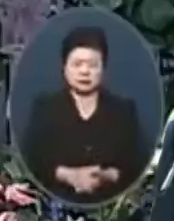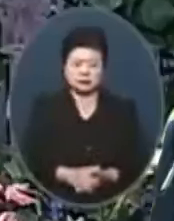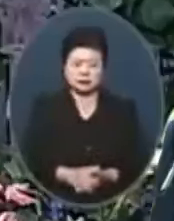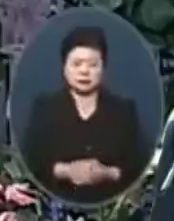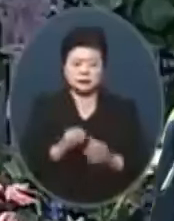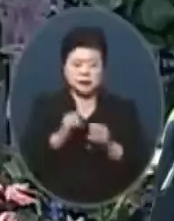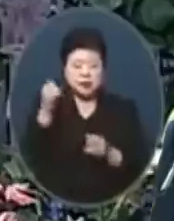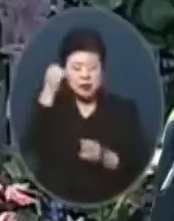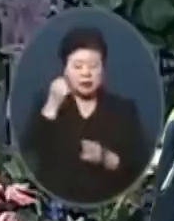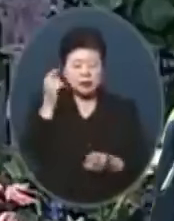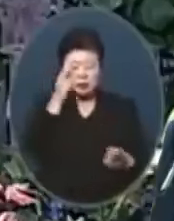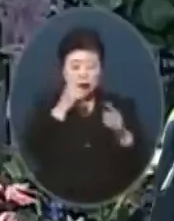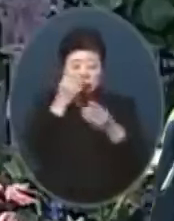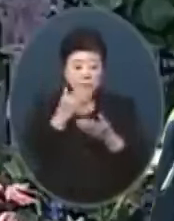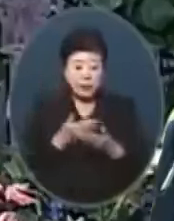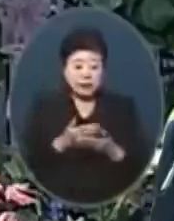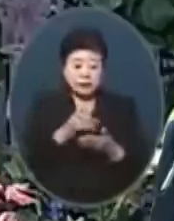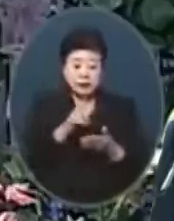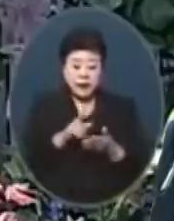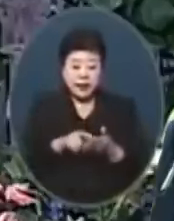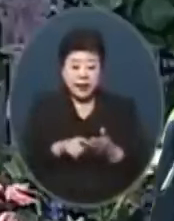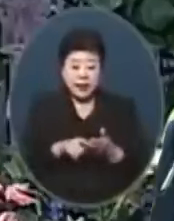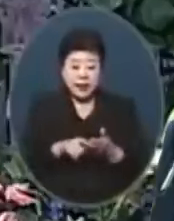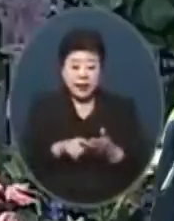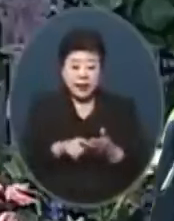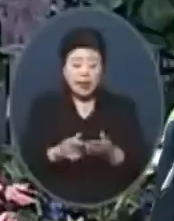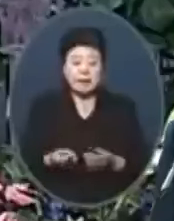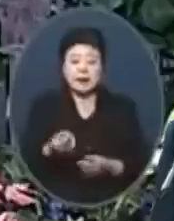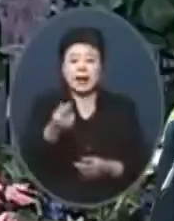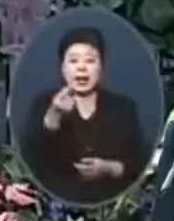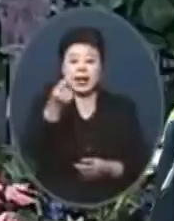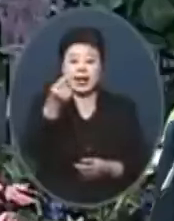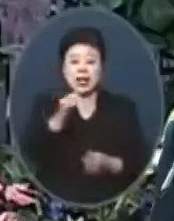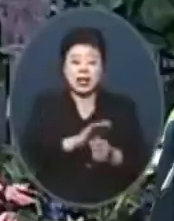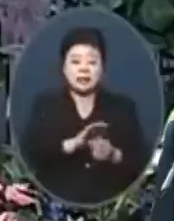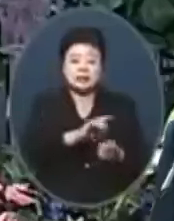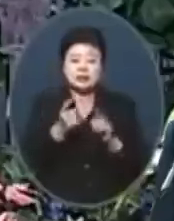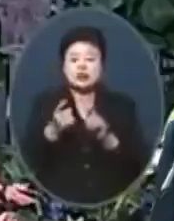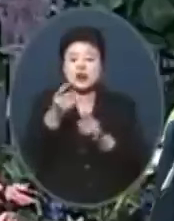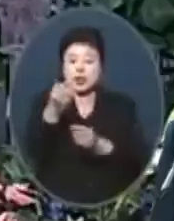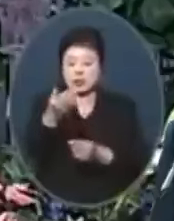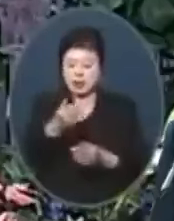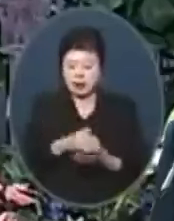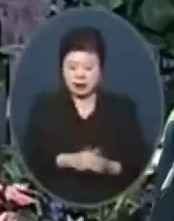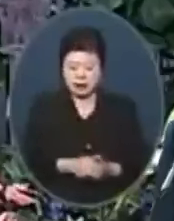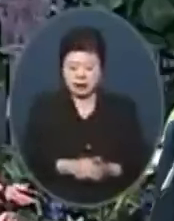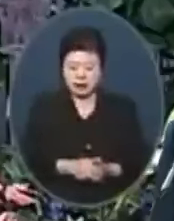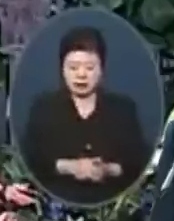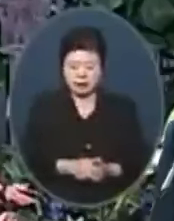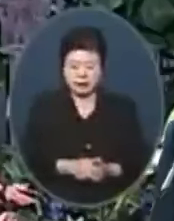인간의 영혼이 상처를 입으면 신속히 치료해야 됩니다.